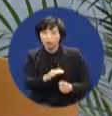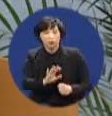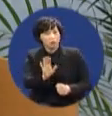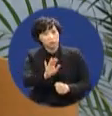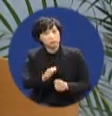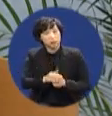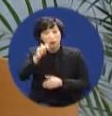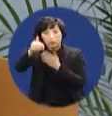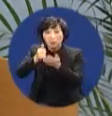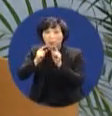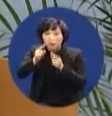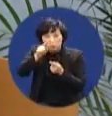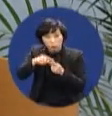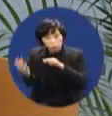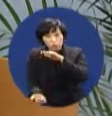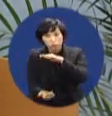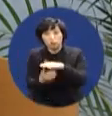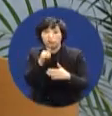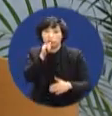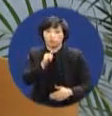말씀대로 이루어진다니까.